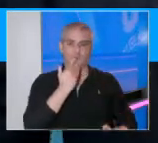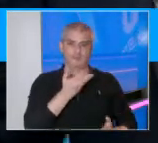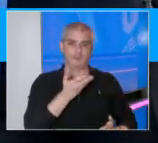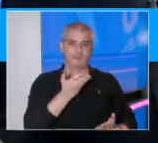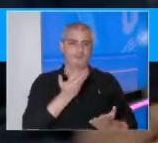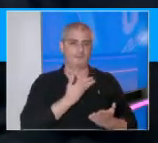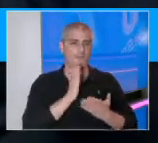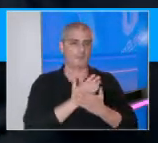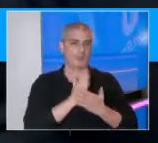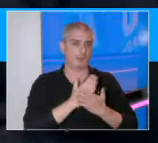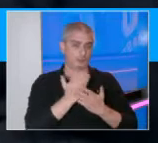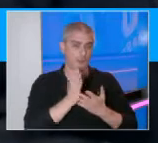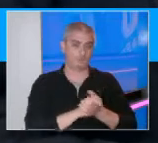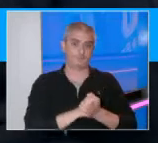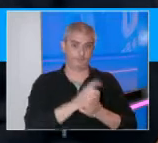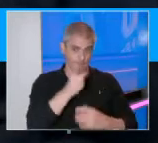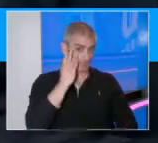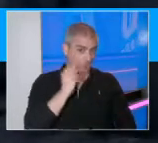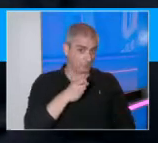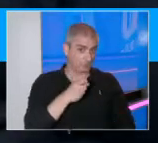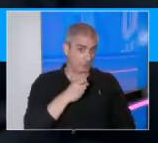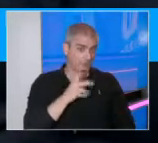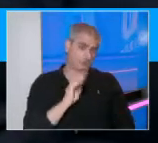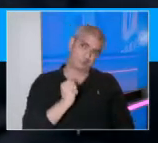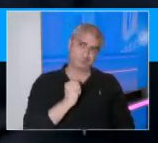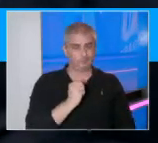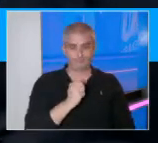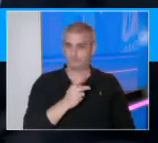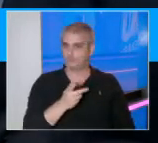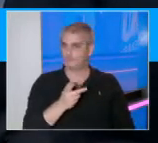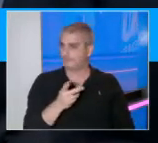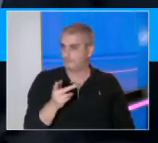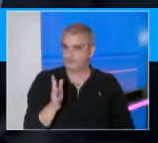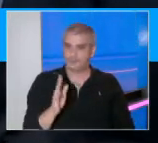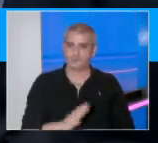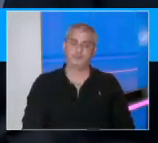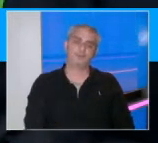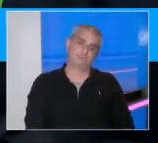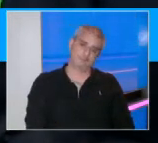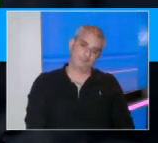לבין מקבלי החלטות. אתם מרוצות מכך או שעדיין אז לא? אז באמת רק מה ש